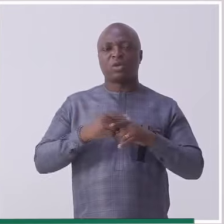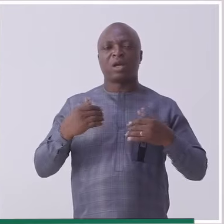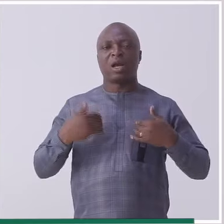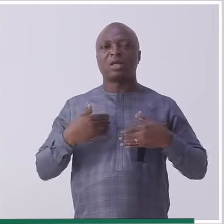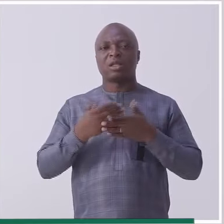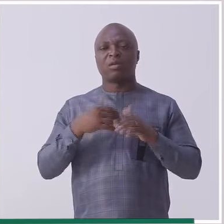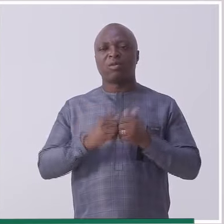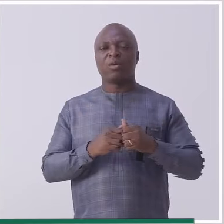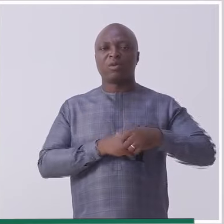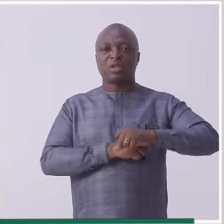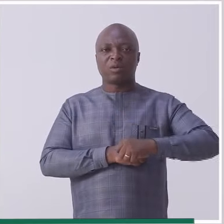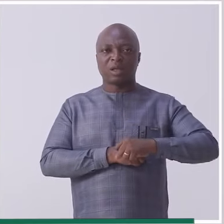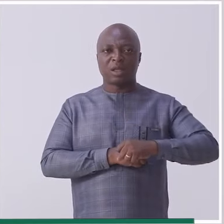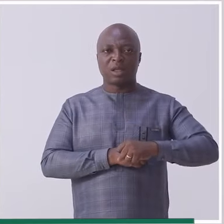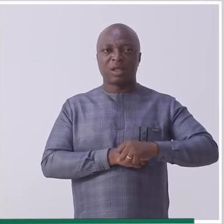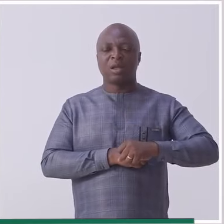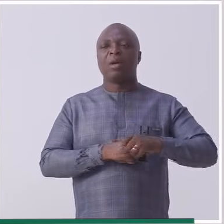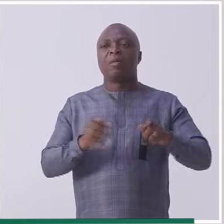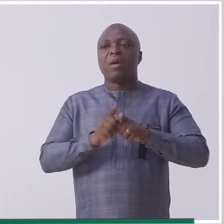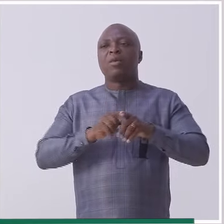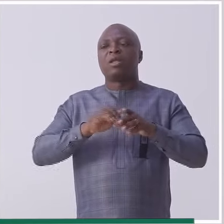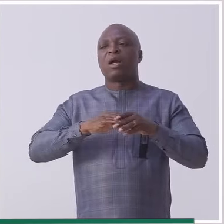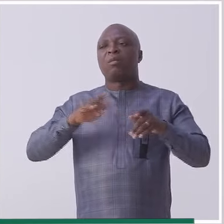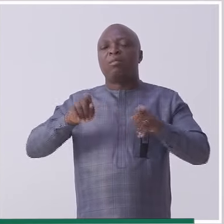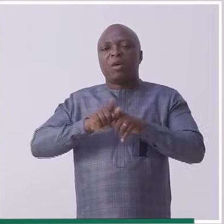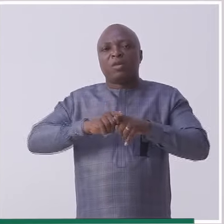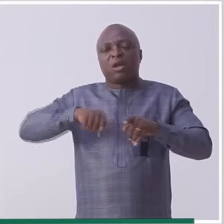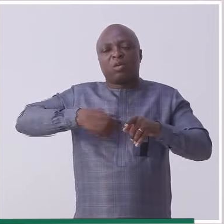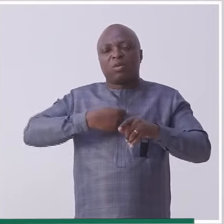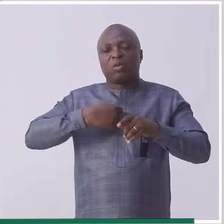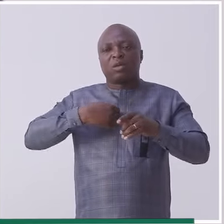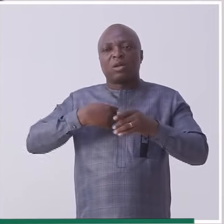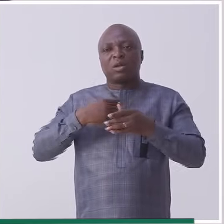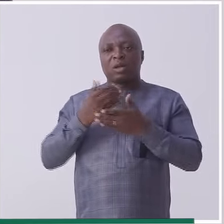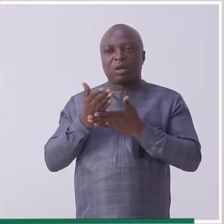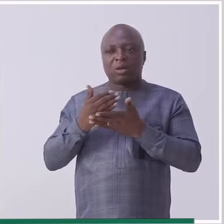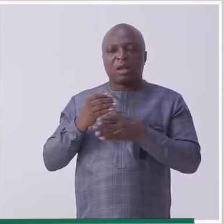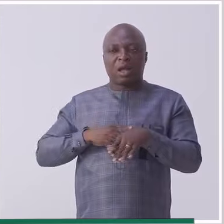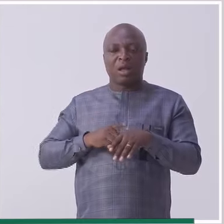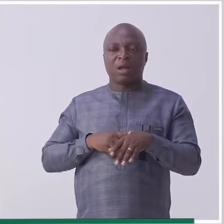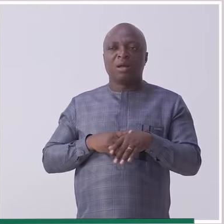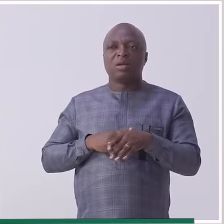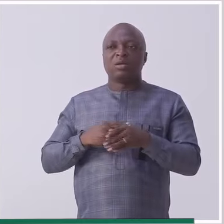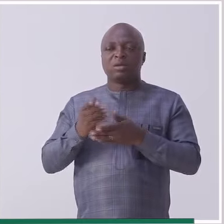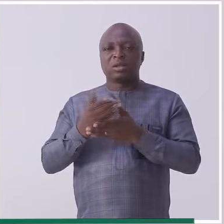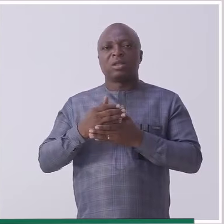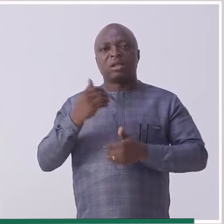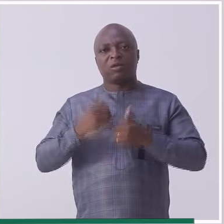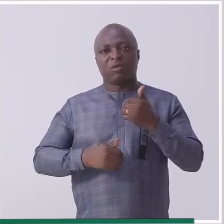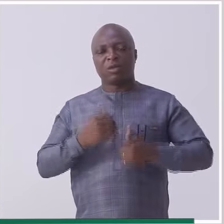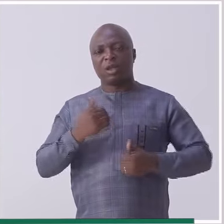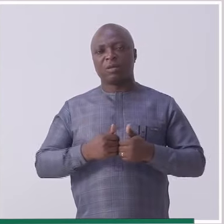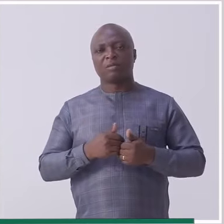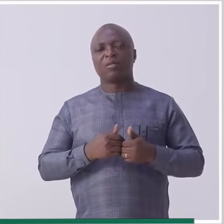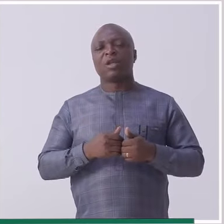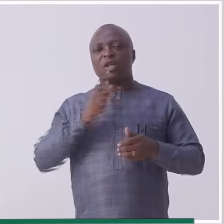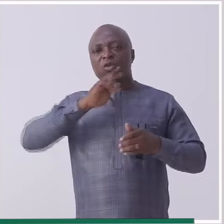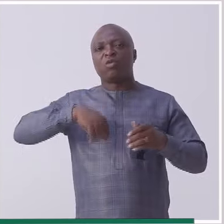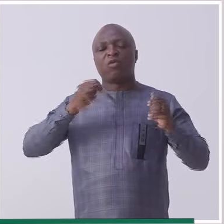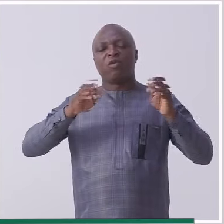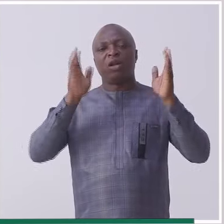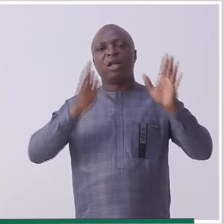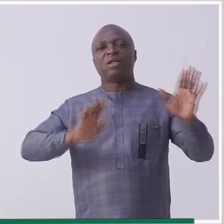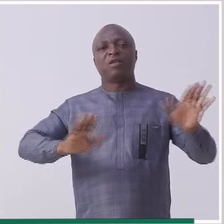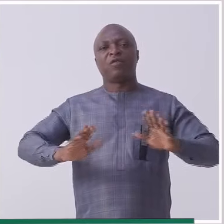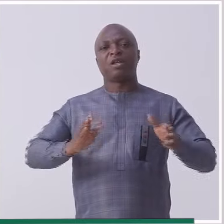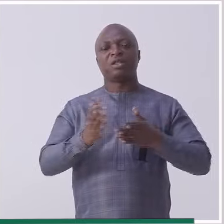des problèmes de sécurité. Même dans Lomé, nous avions eu en quelque temps encore, pas très loin, 2 ou 3 tentatives. Est-ce que nous pouvons laisser